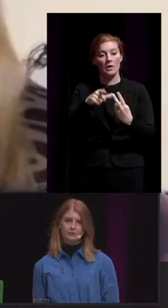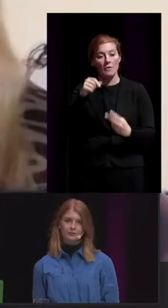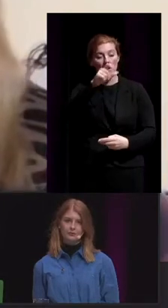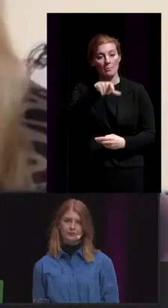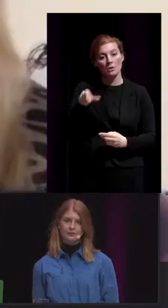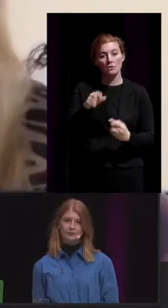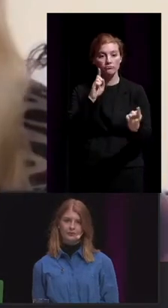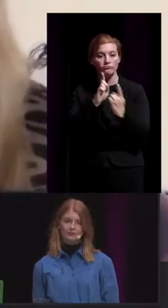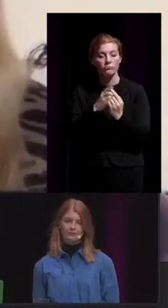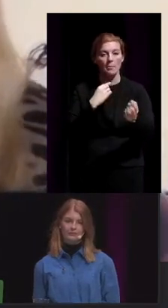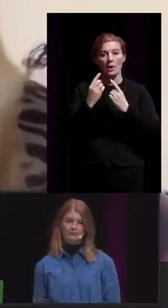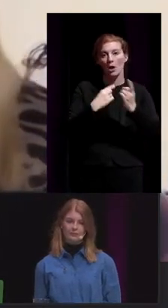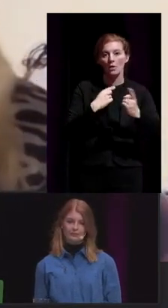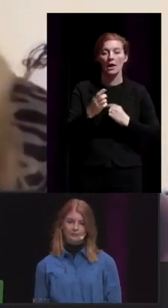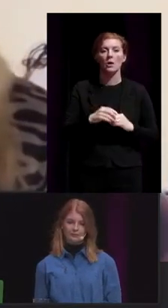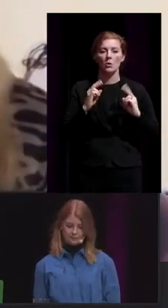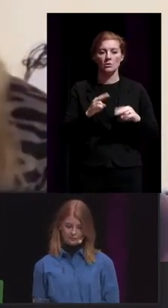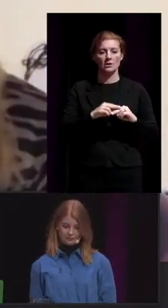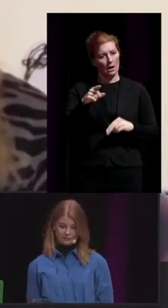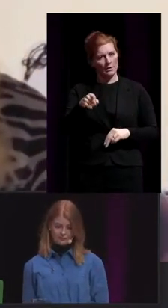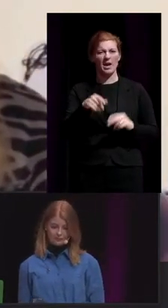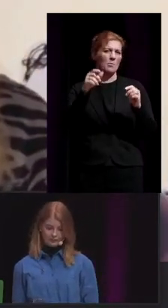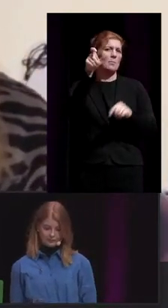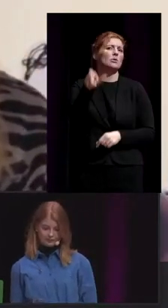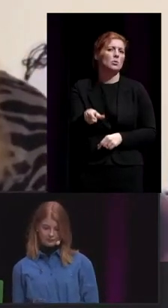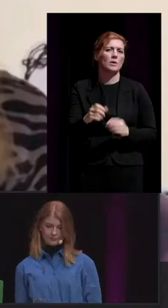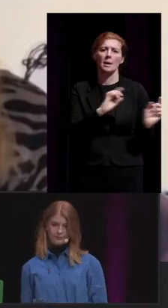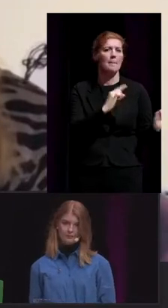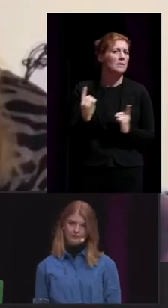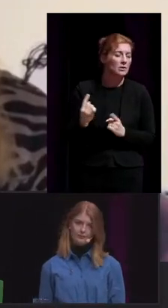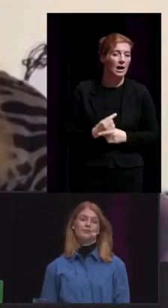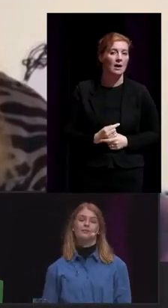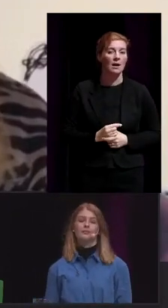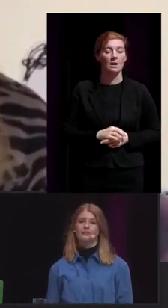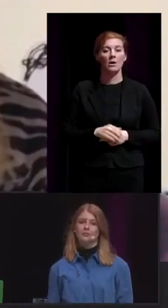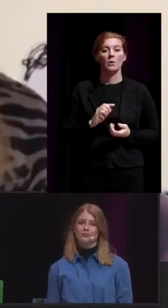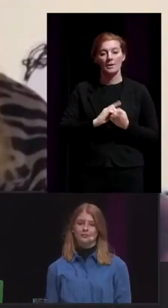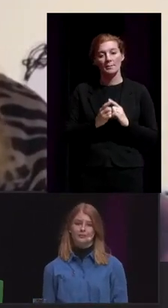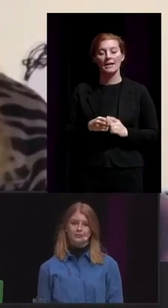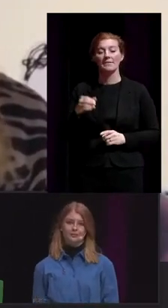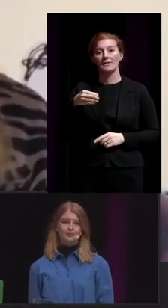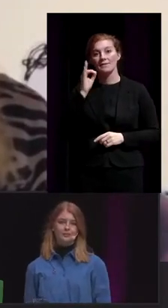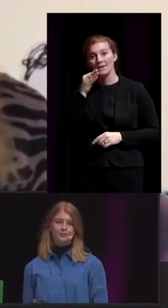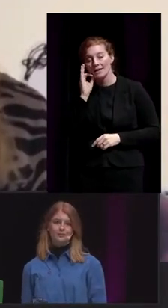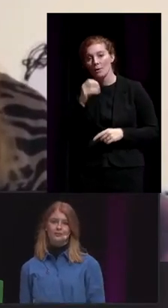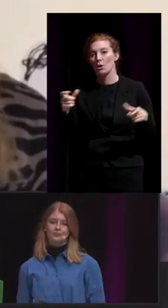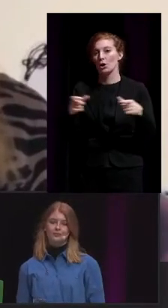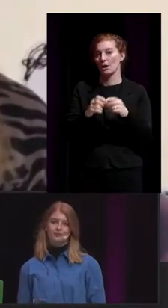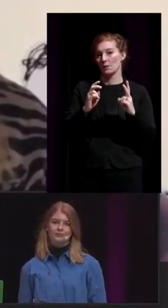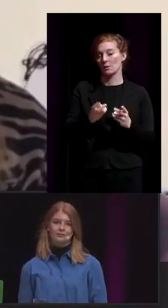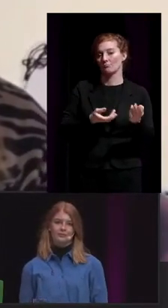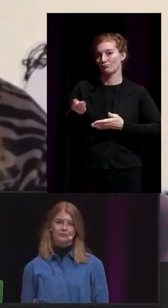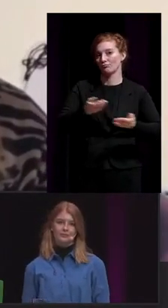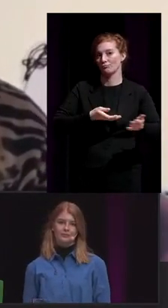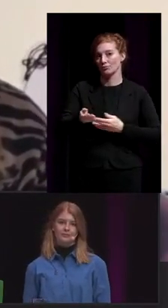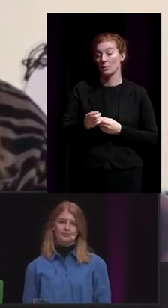lär känna att det här också, det är också människa. Barn är människor och politiker också. Och det blir fikamöten. Så. Mm. Och det här har